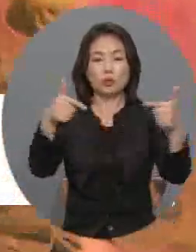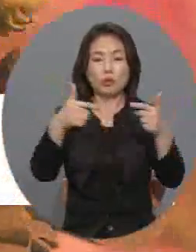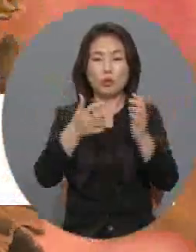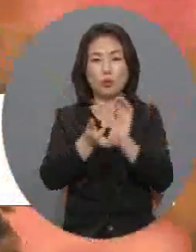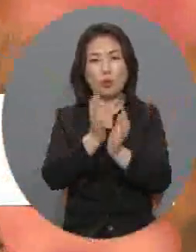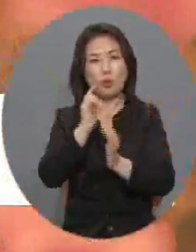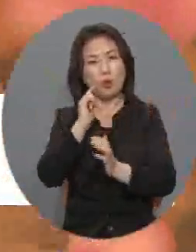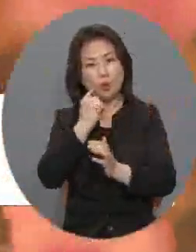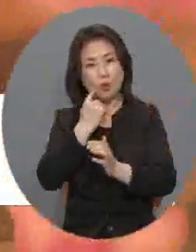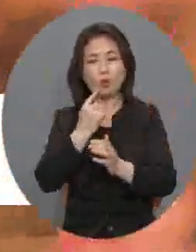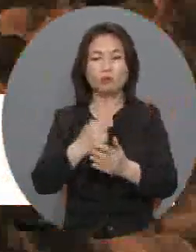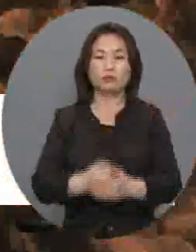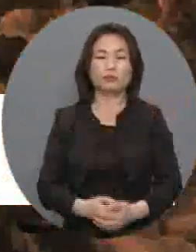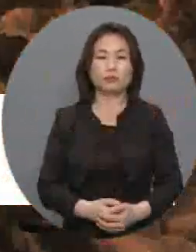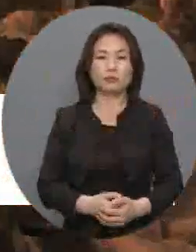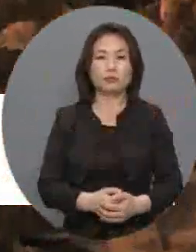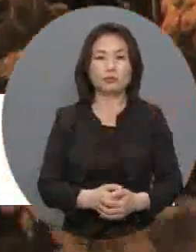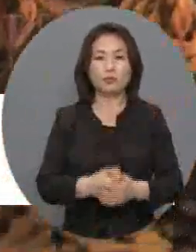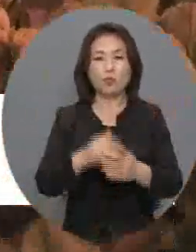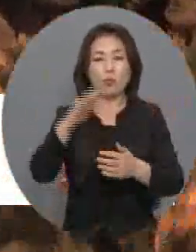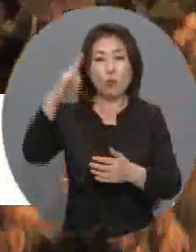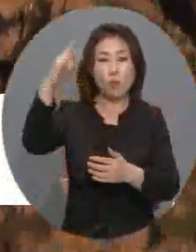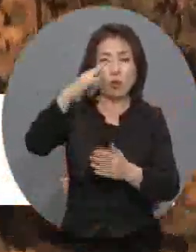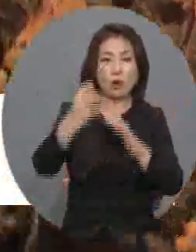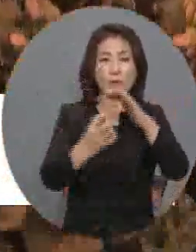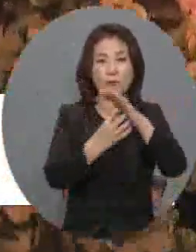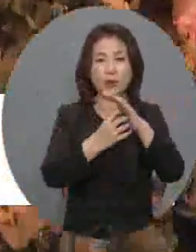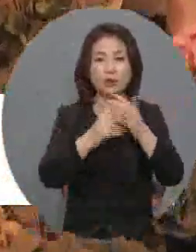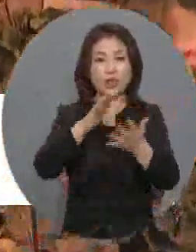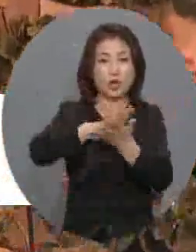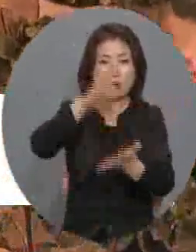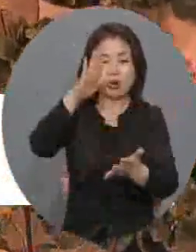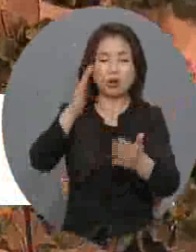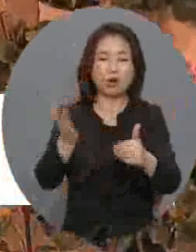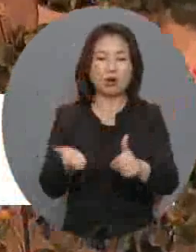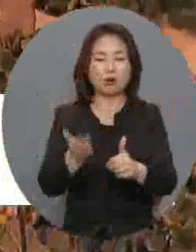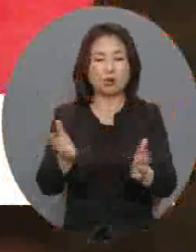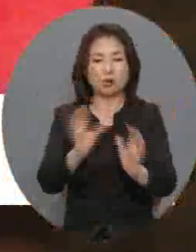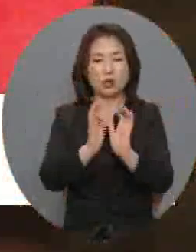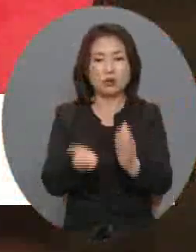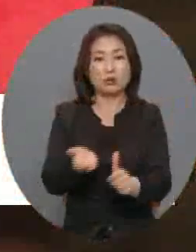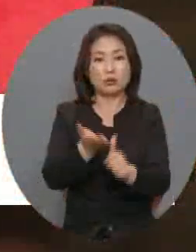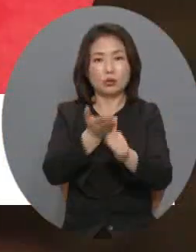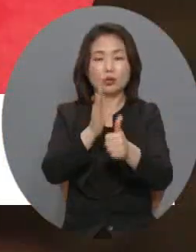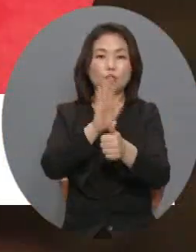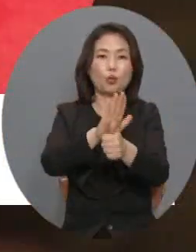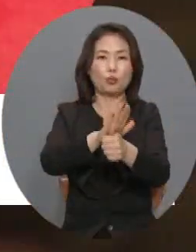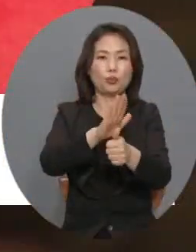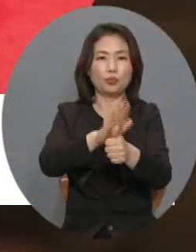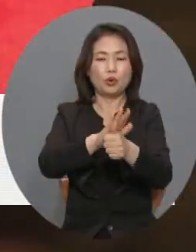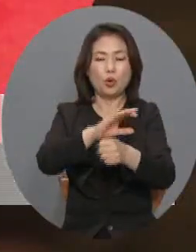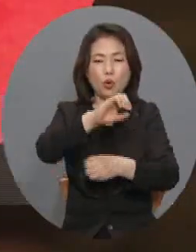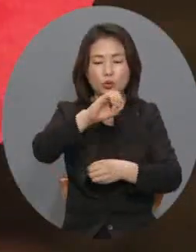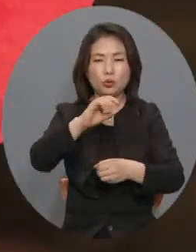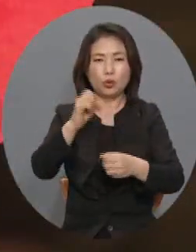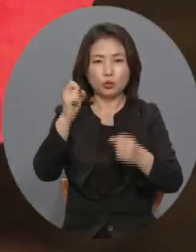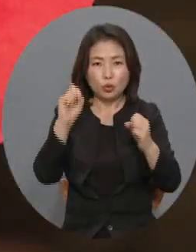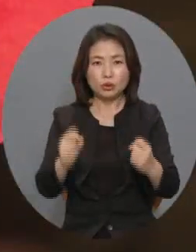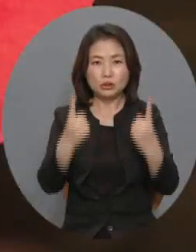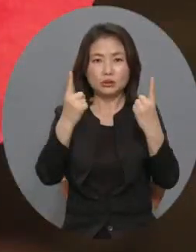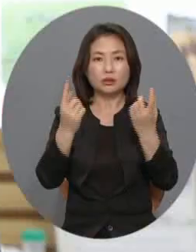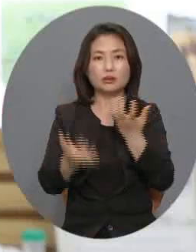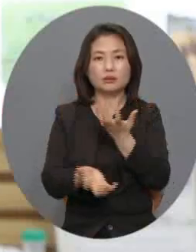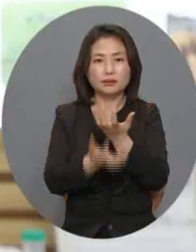품질이 좋아졌습니다. 보광 등의 빛과 열이 생육을 촉진하고 동시에 난방 효과도 낸